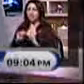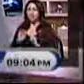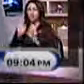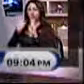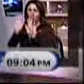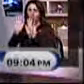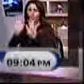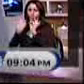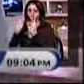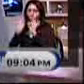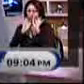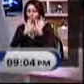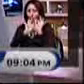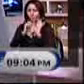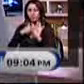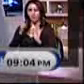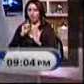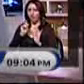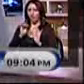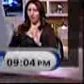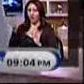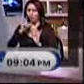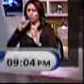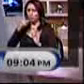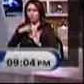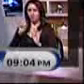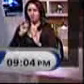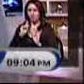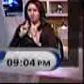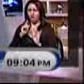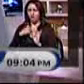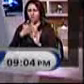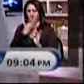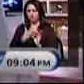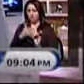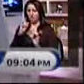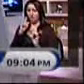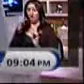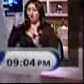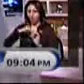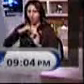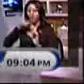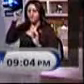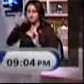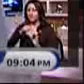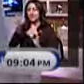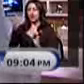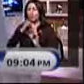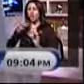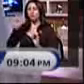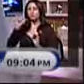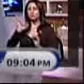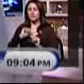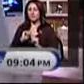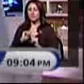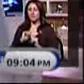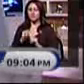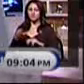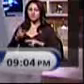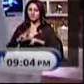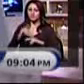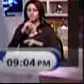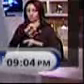عندهم جزء ظاهر، وده الكلام ده في ادبياتهم، في جزء ظاهر وفي شخصيات غير ظاهر. انا الحقيقة ما هياش نقطة، اصل انت